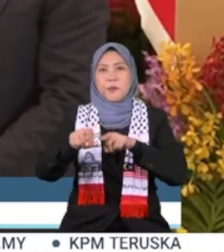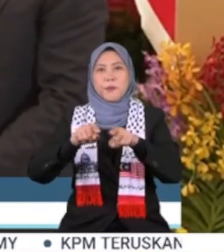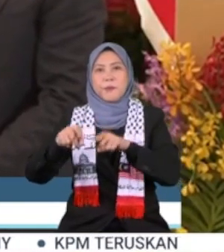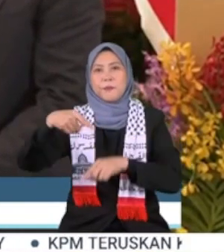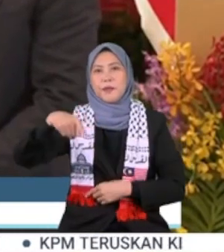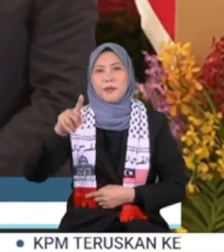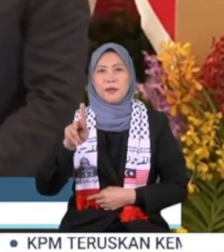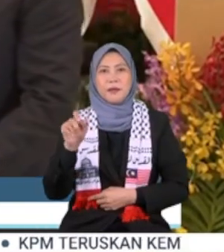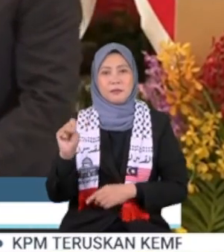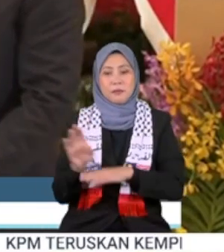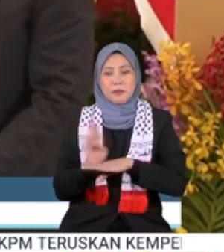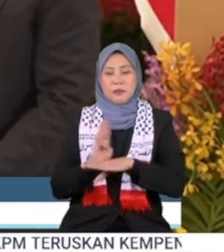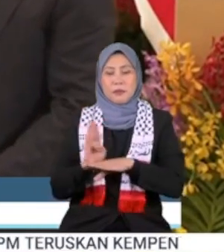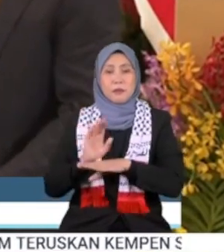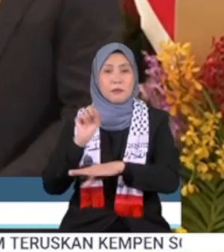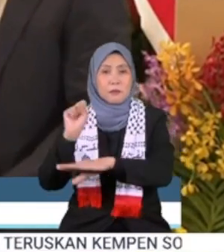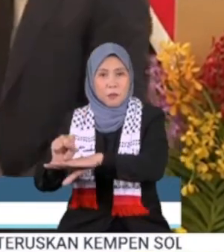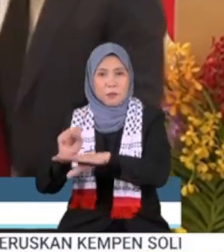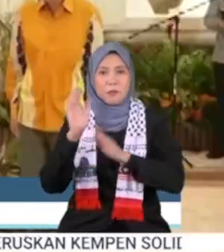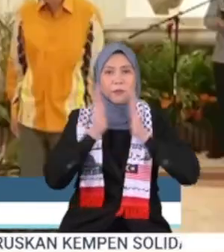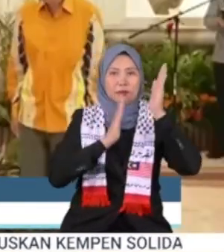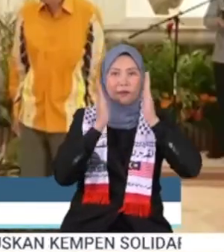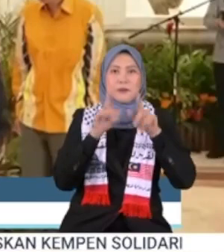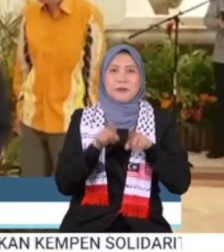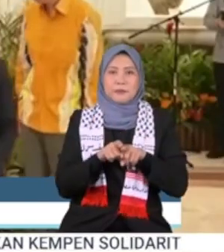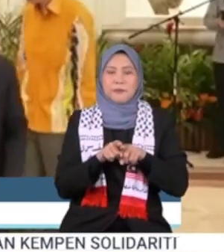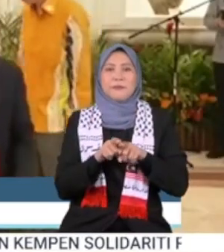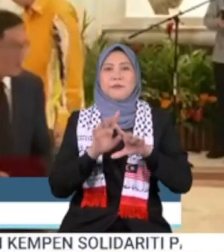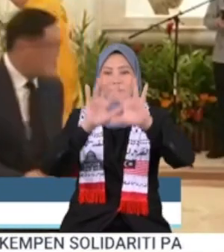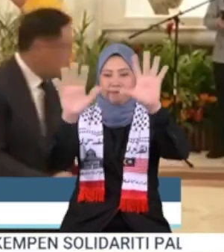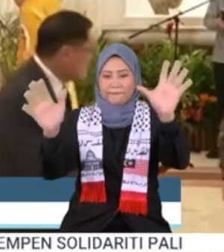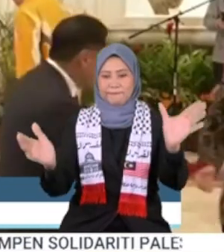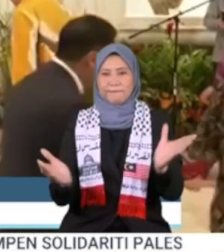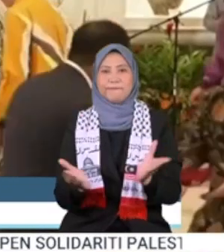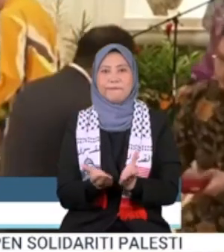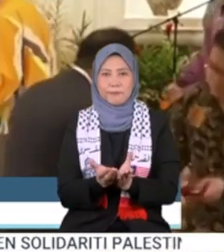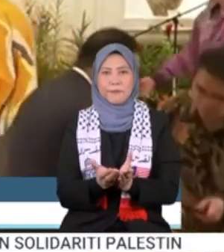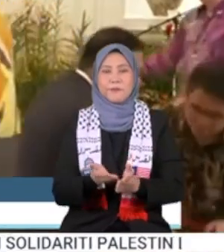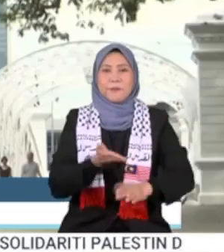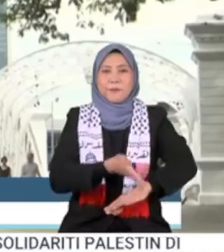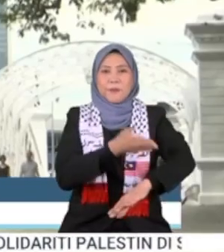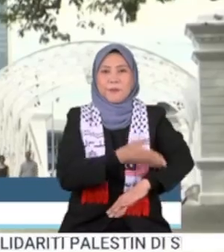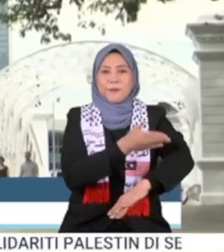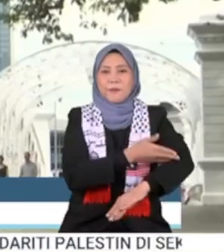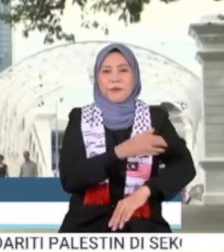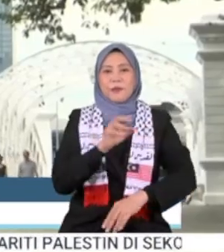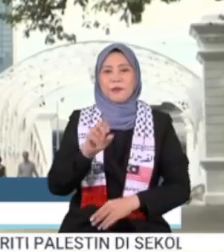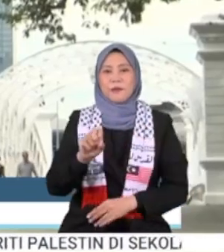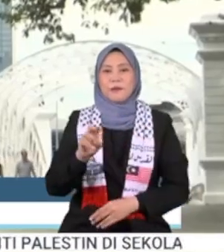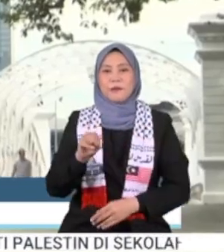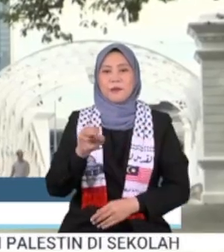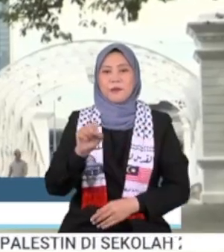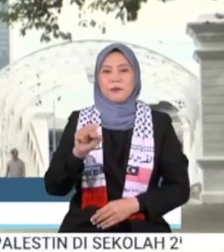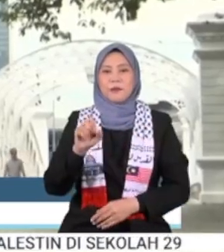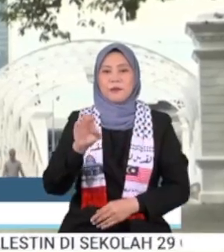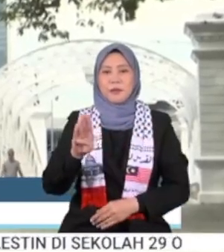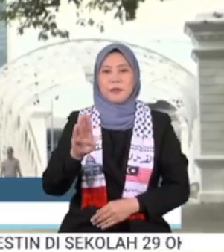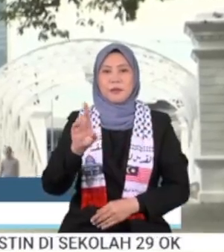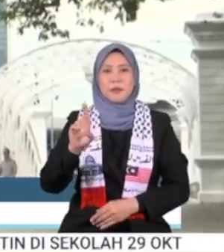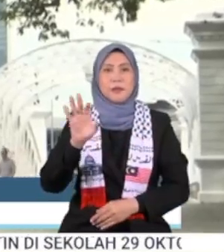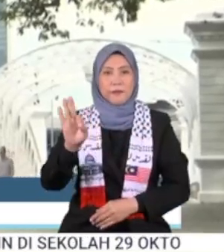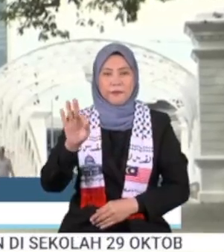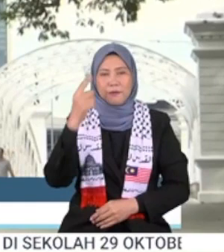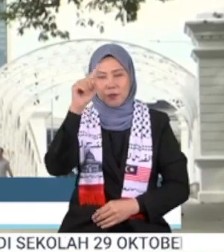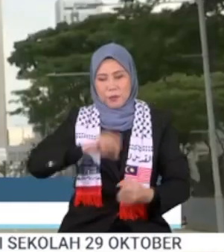PKS di Singapura dan malays pada skala Global penambahbaikan msbdf akan menyediakan sokongan